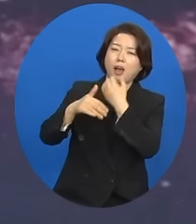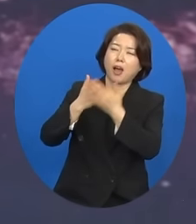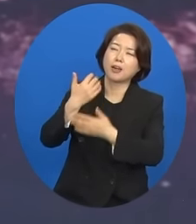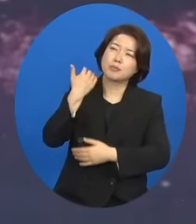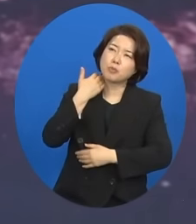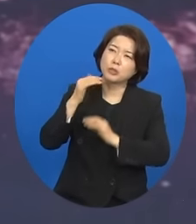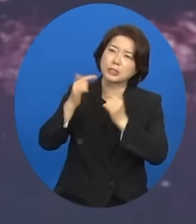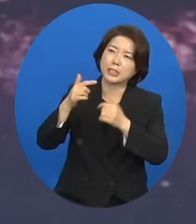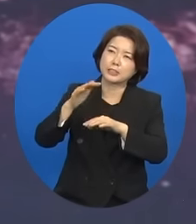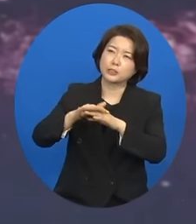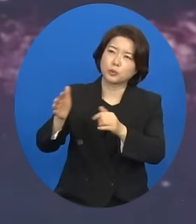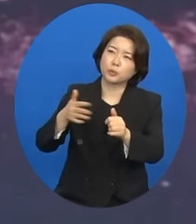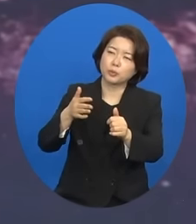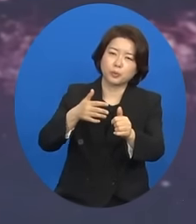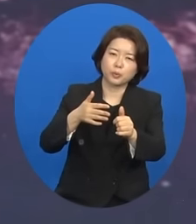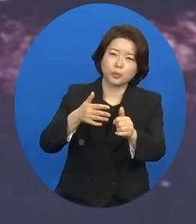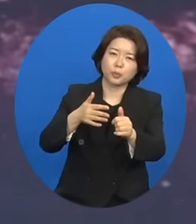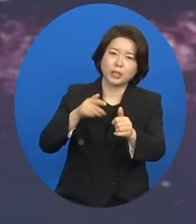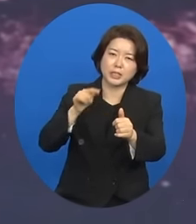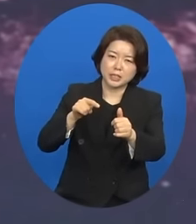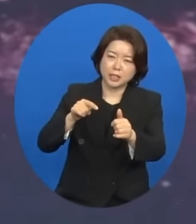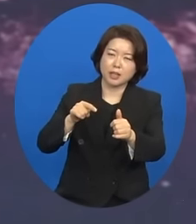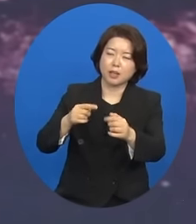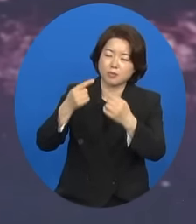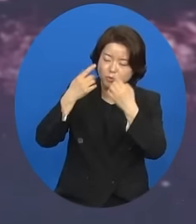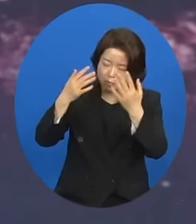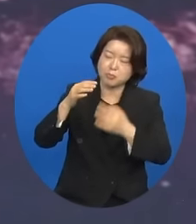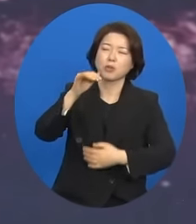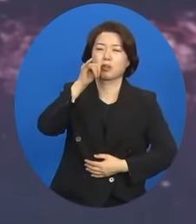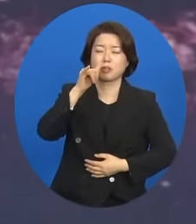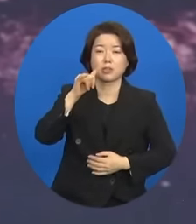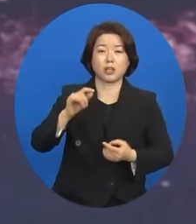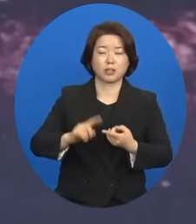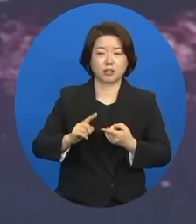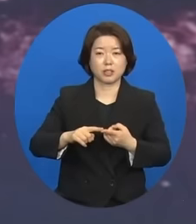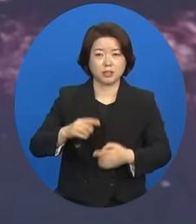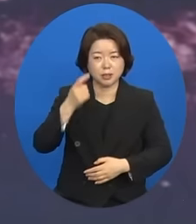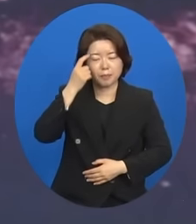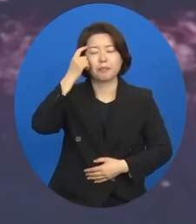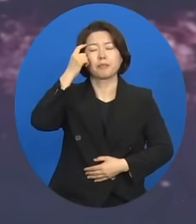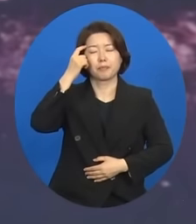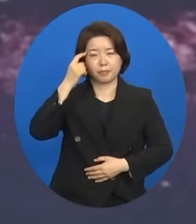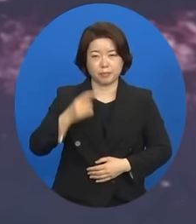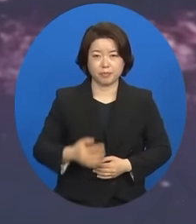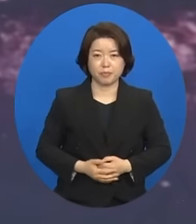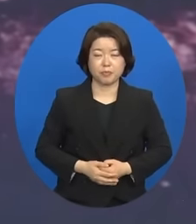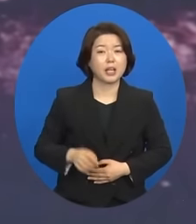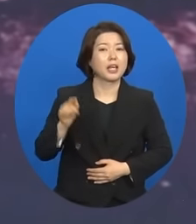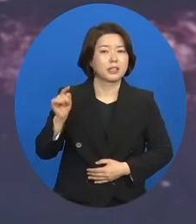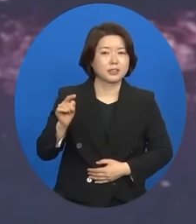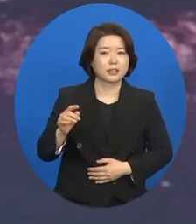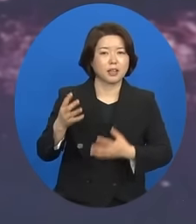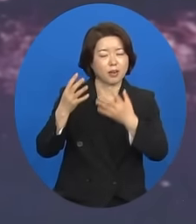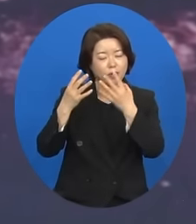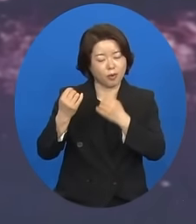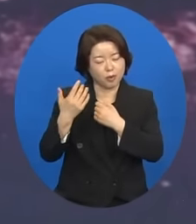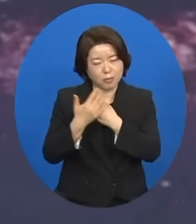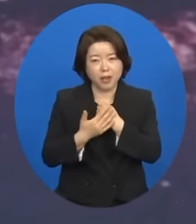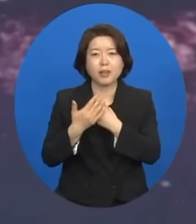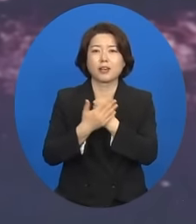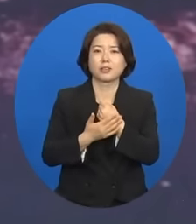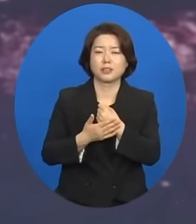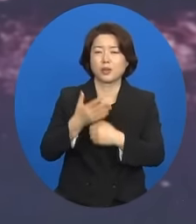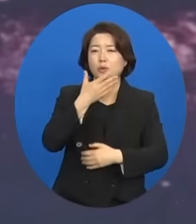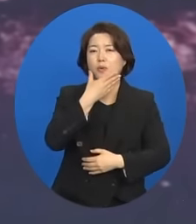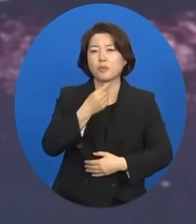않는 손길과 섭리가 있었다는 것을 깨닫게 됩니다 그것이 얼마나 은혜요